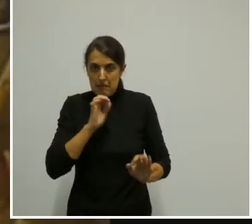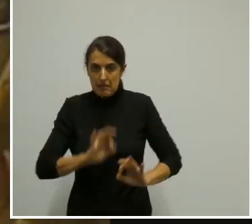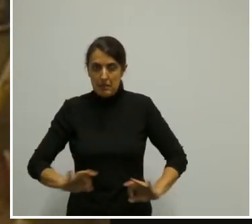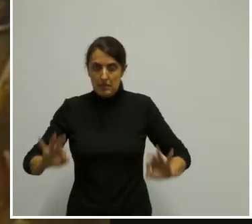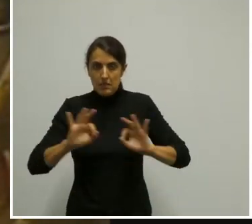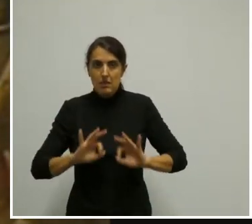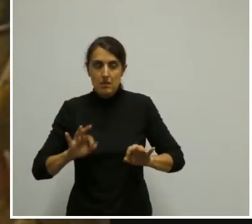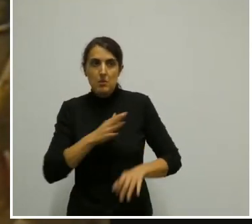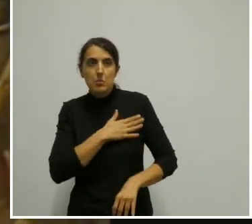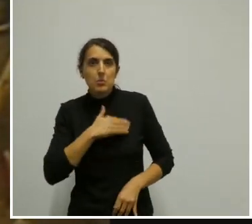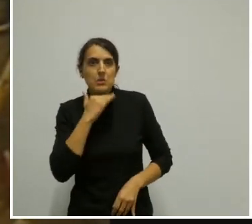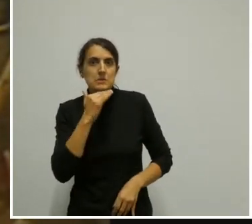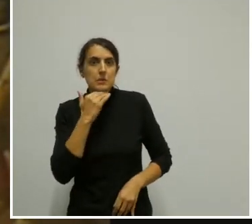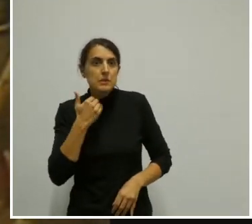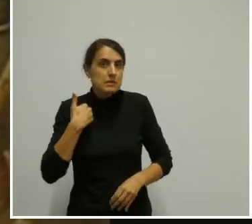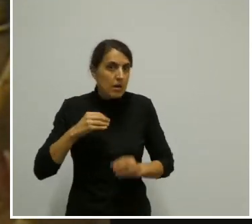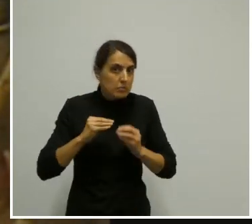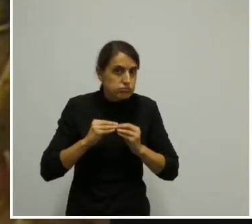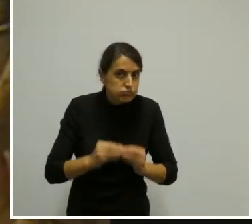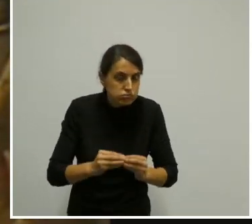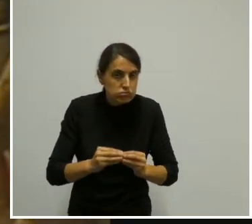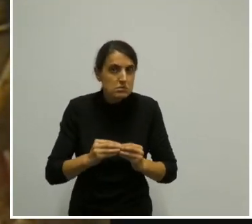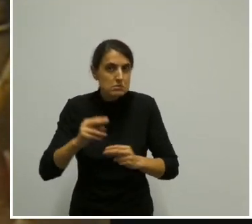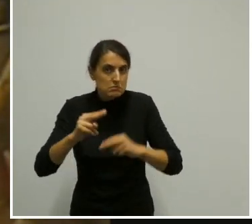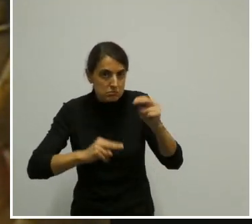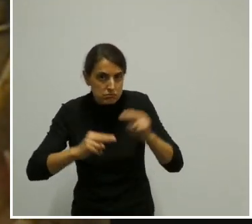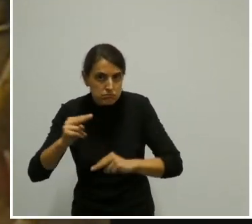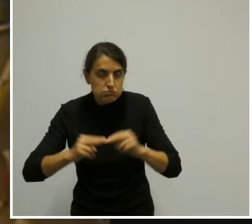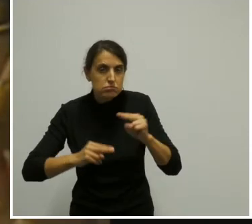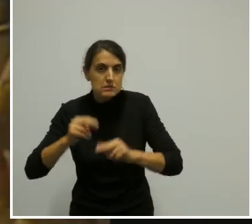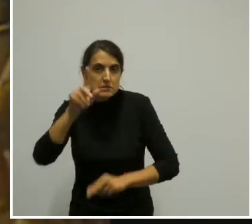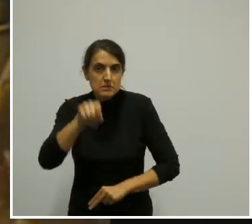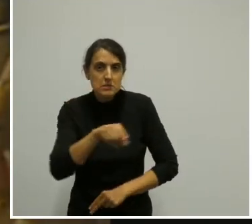voldríem saber si realment estan en marxa o no.